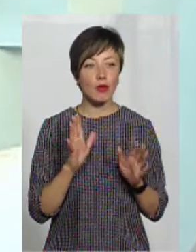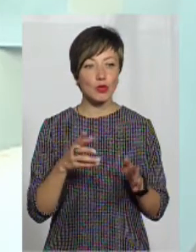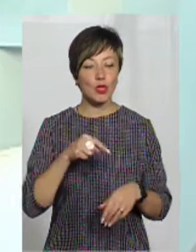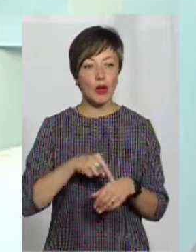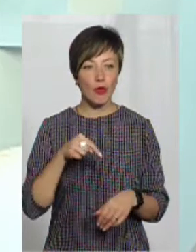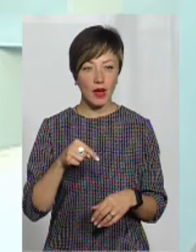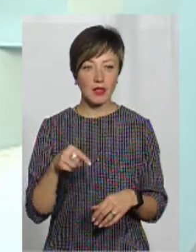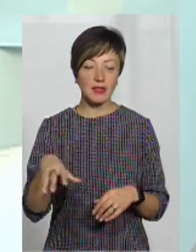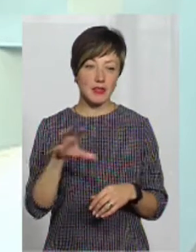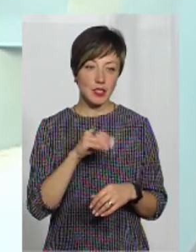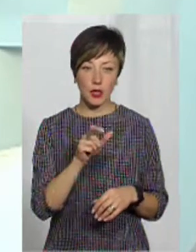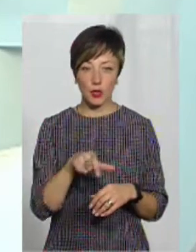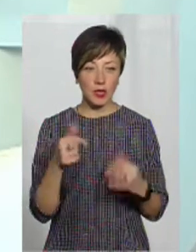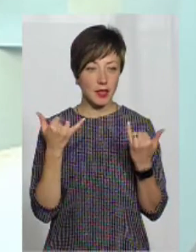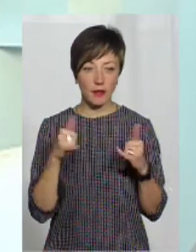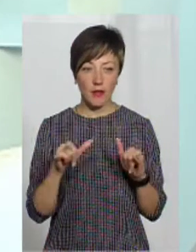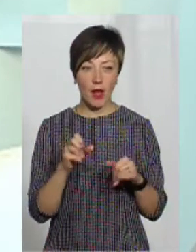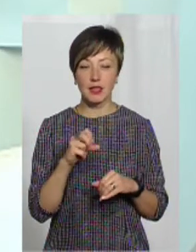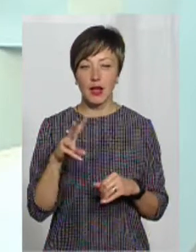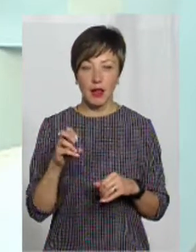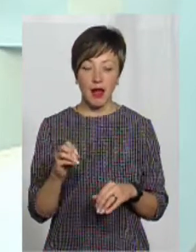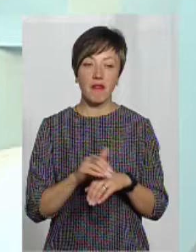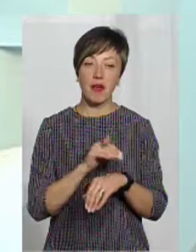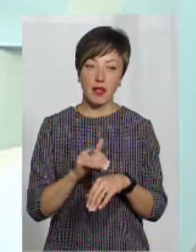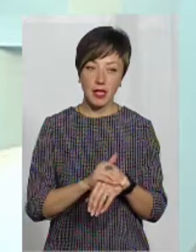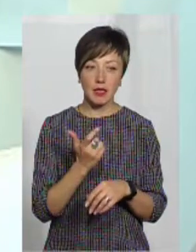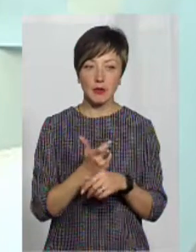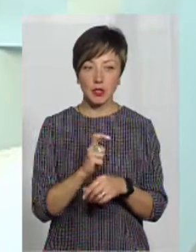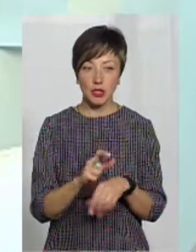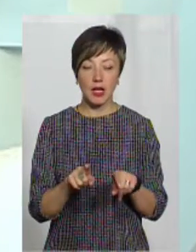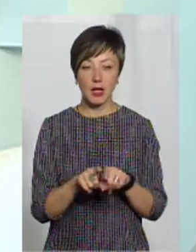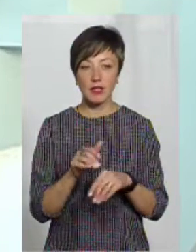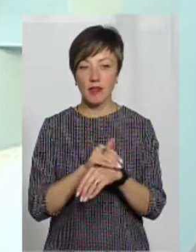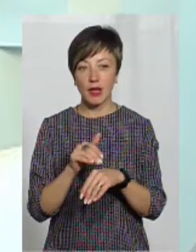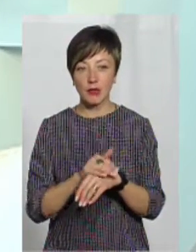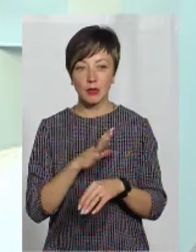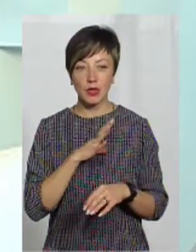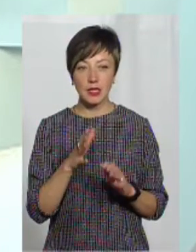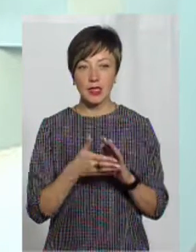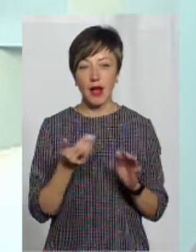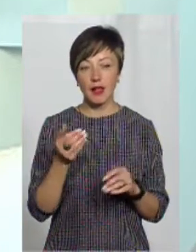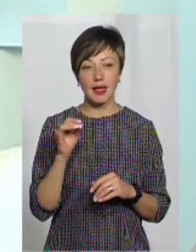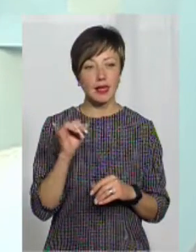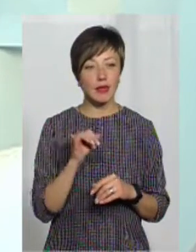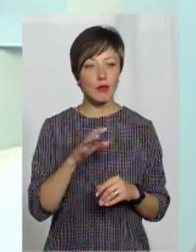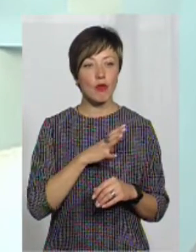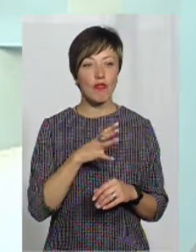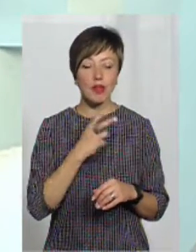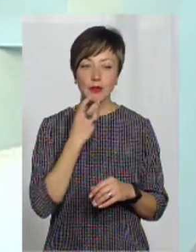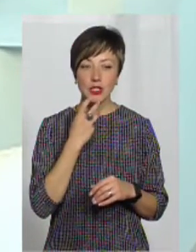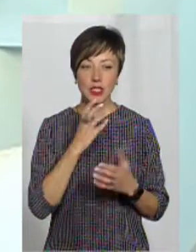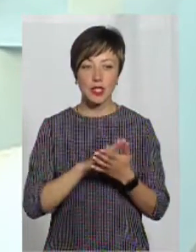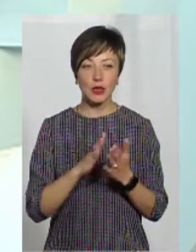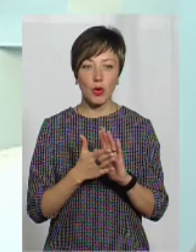будуть реагувати. Всі люди дивувались, але хвалили, тобто більш такі схвальні були заклики. Ось, бувають дуже